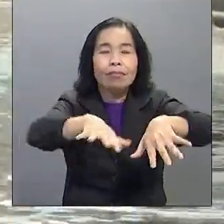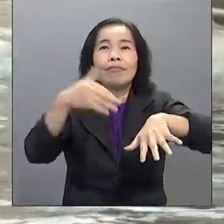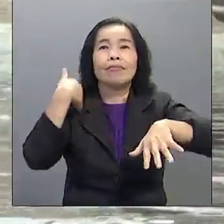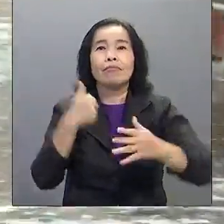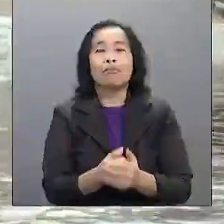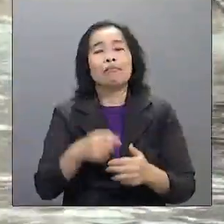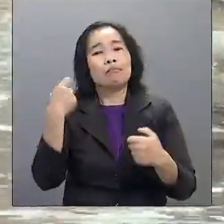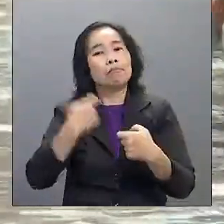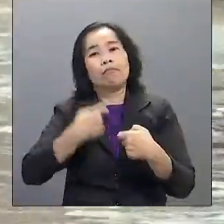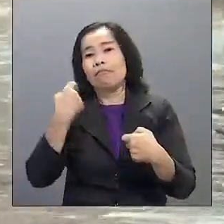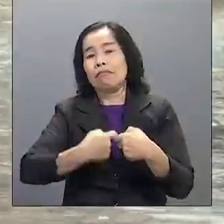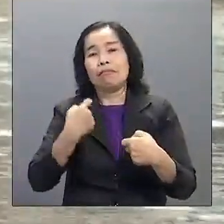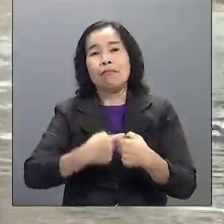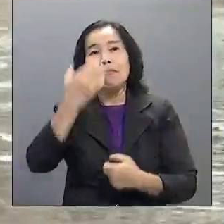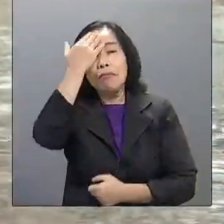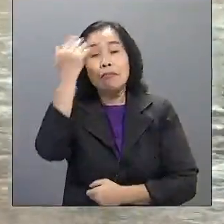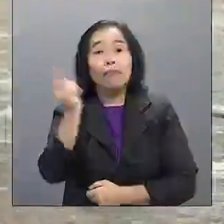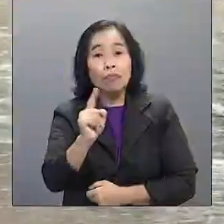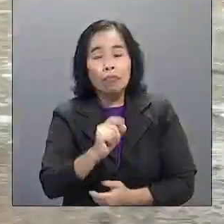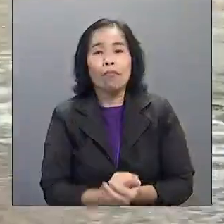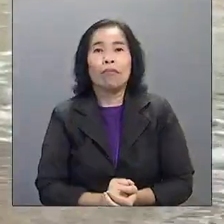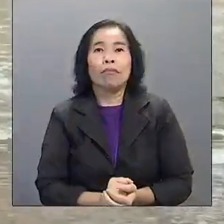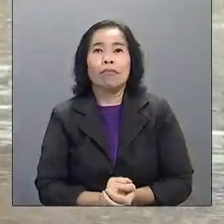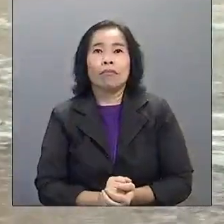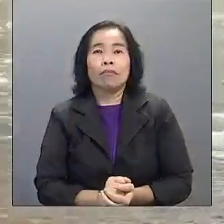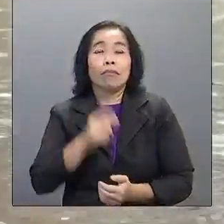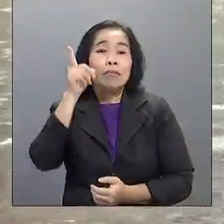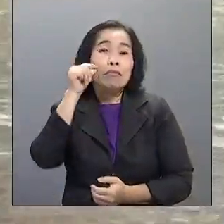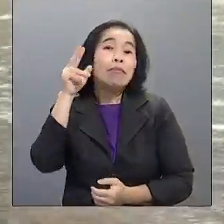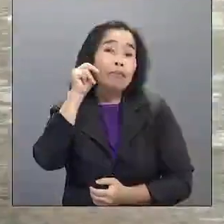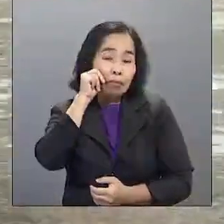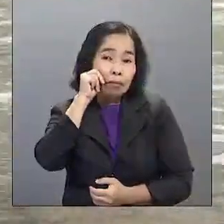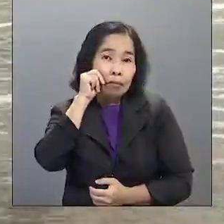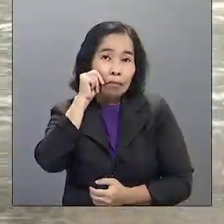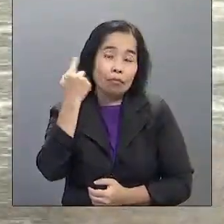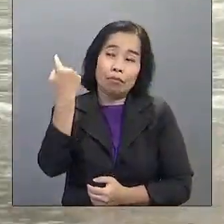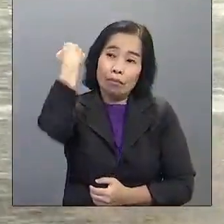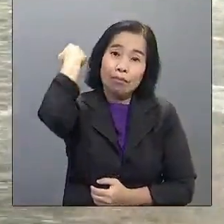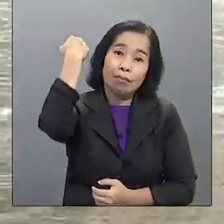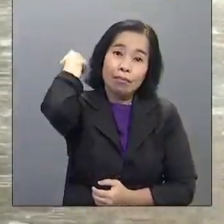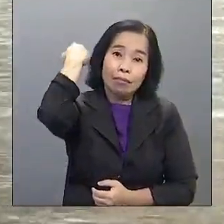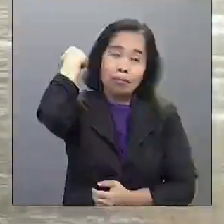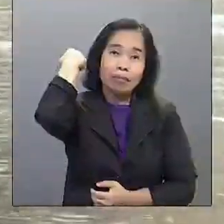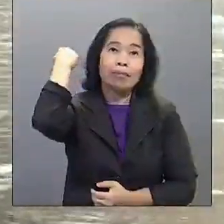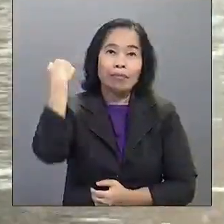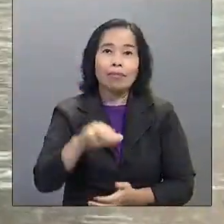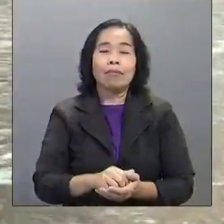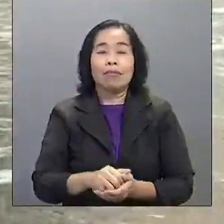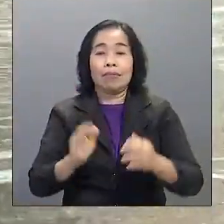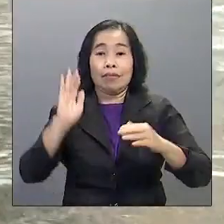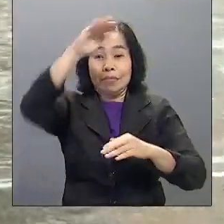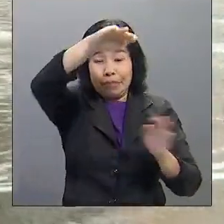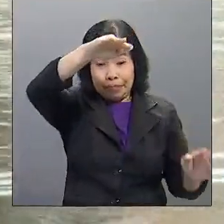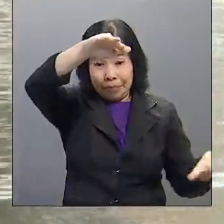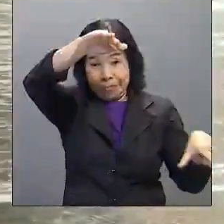ปสรรคใหญ่อย่างนึงนะคะเพราะว่าตัวส่วนของแนวแม่น้ำเจ้าพระยาเนี่ยอยู่ทางด้านหลังนะคะด้านหลังของดิฉันแล้วก็ใต้สะพานกับรถพระ